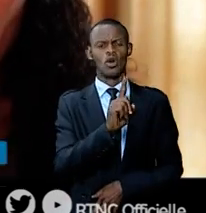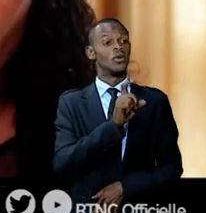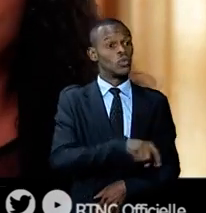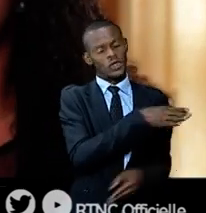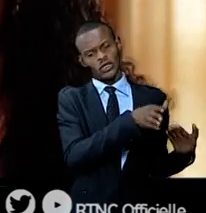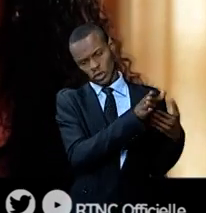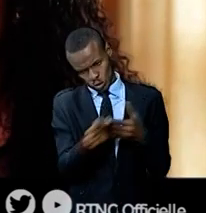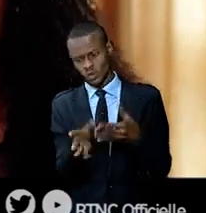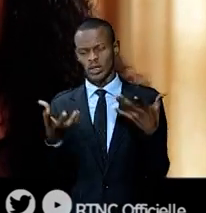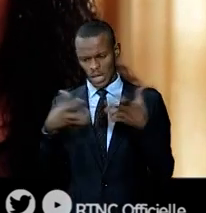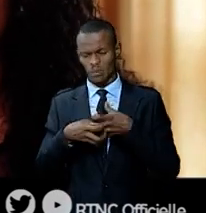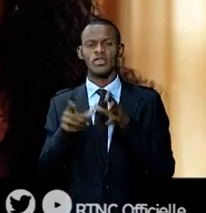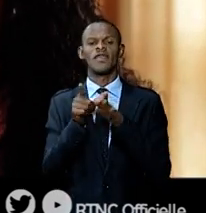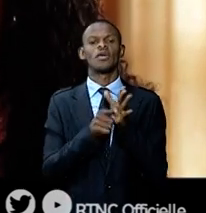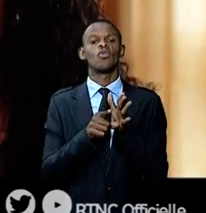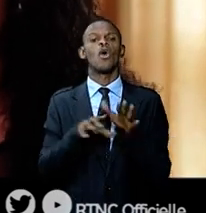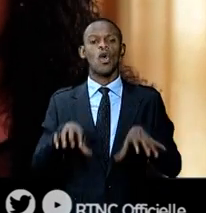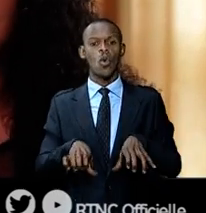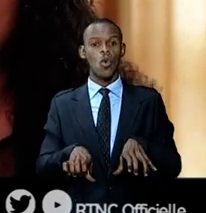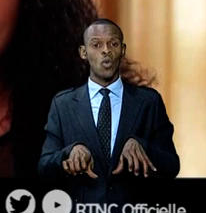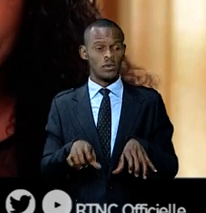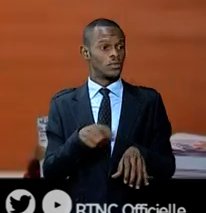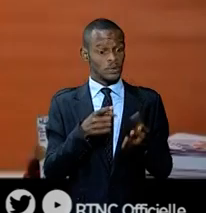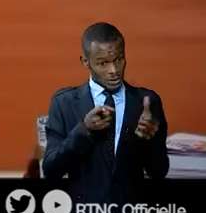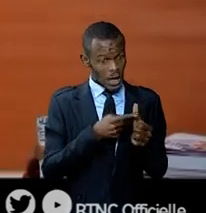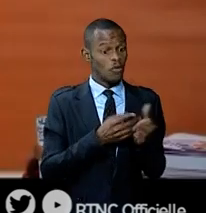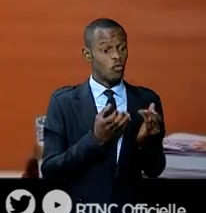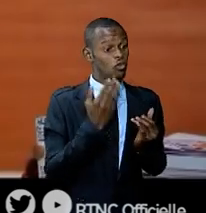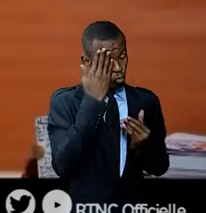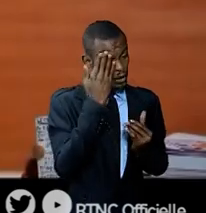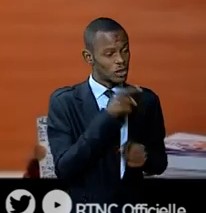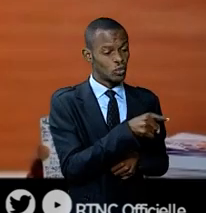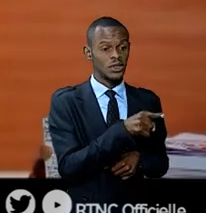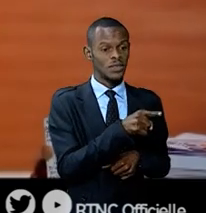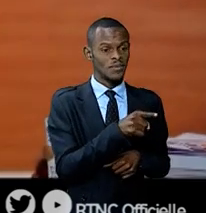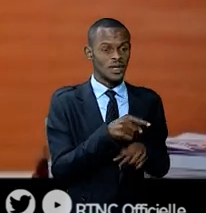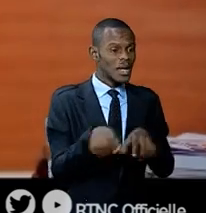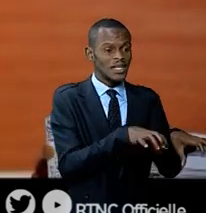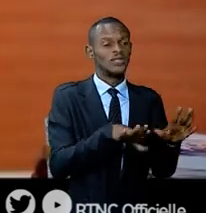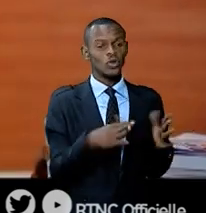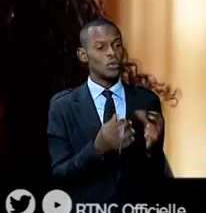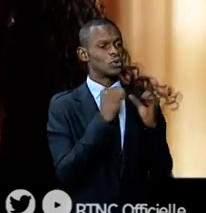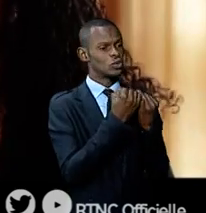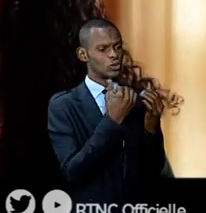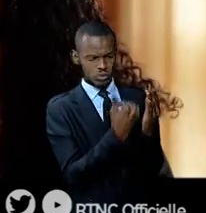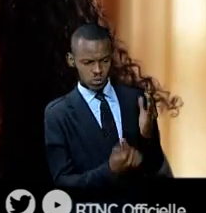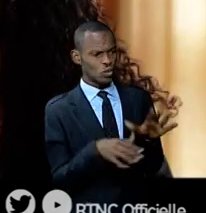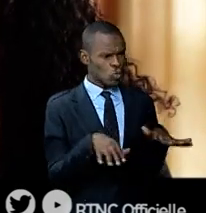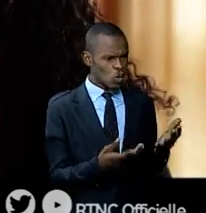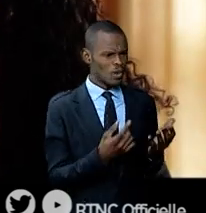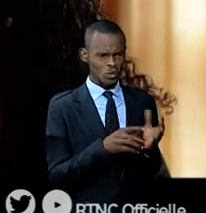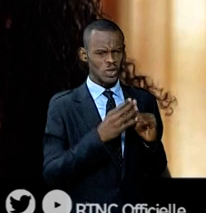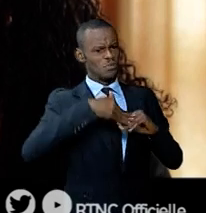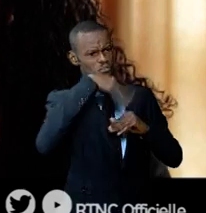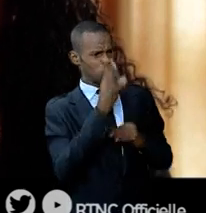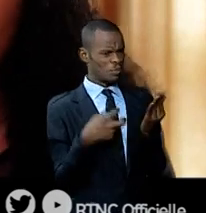l'économie et se conformer à la loi pour que nous puissions l'identifier et que nous puissions chuter et que ce dossier soit porté au niveau du gouvernement. Les opérateurs économiques